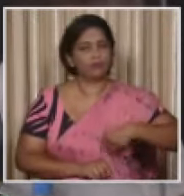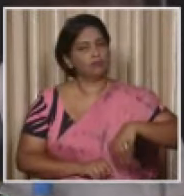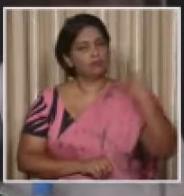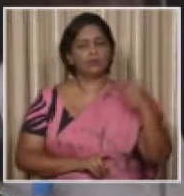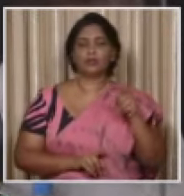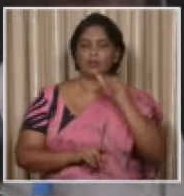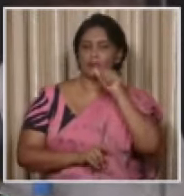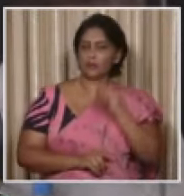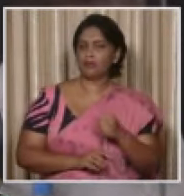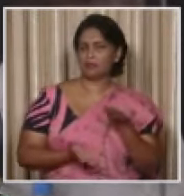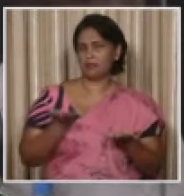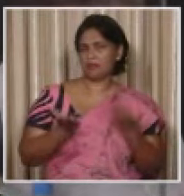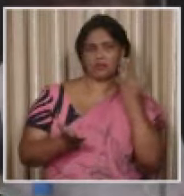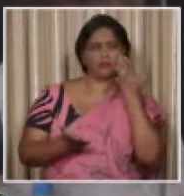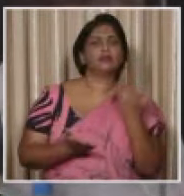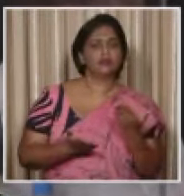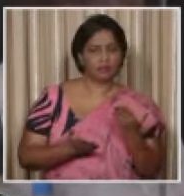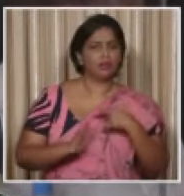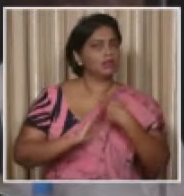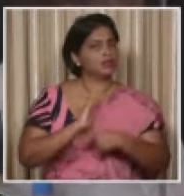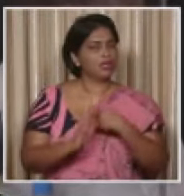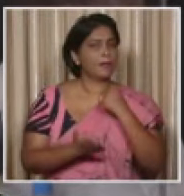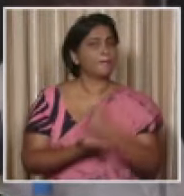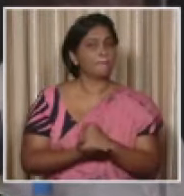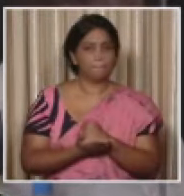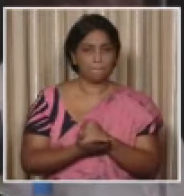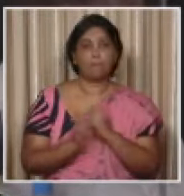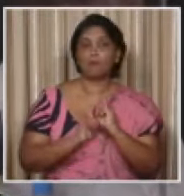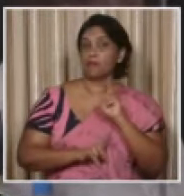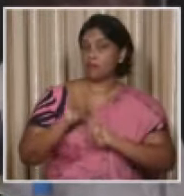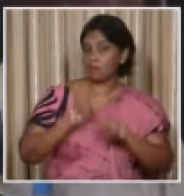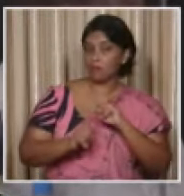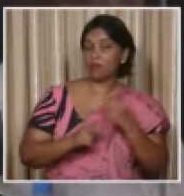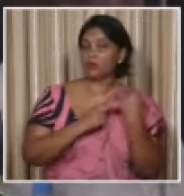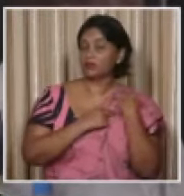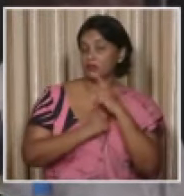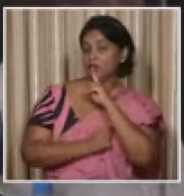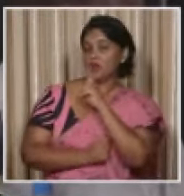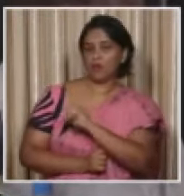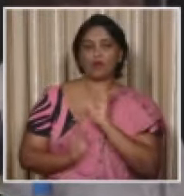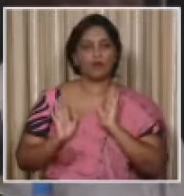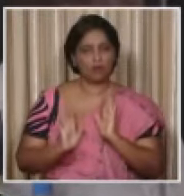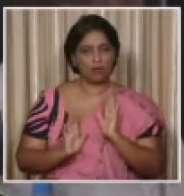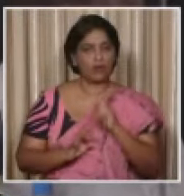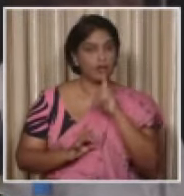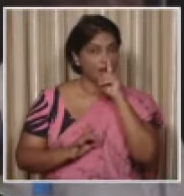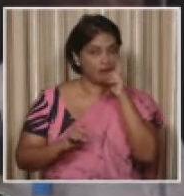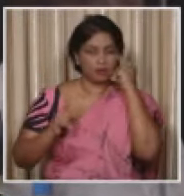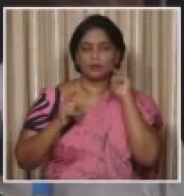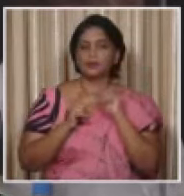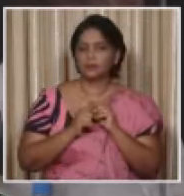ගැනීමේ සාධාරණත්වය පිළිබඳ ශ්‍රී ලංකා මහ බැංකුව පාර්ලිමේන්තුවට වග කියව යුතු බවයි. ඒකේ එක පාද